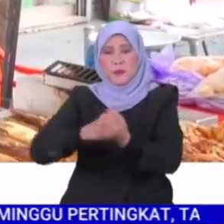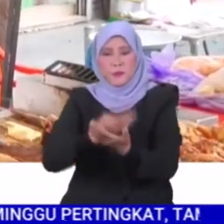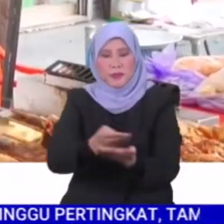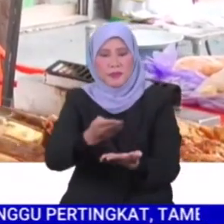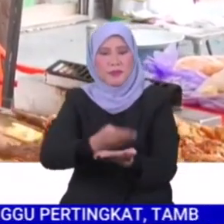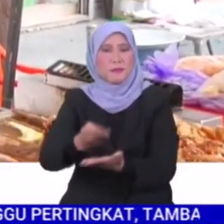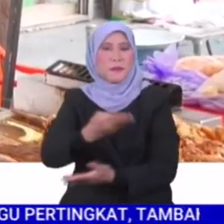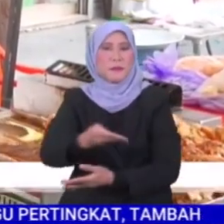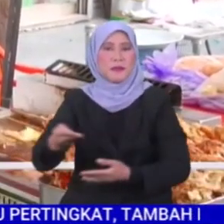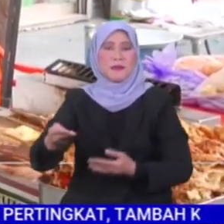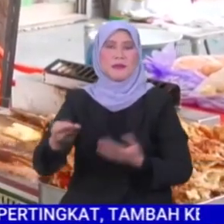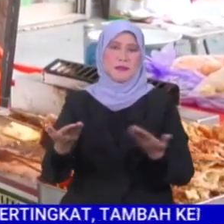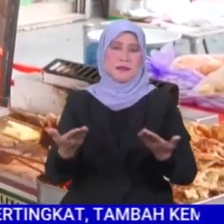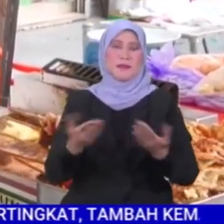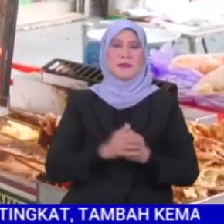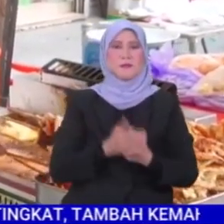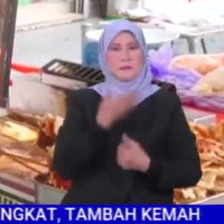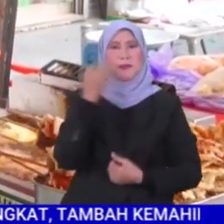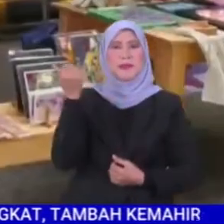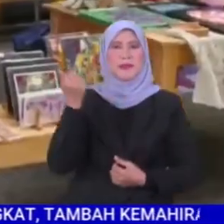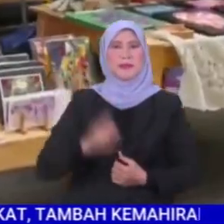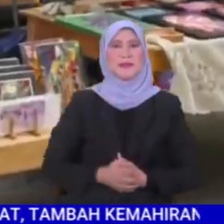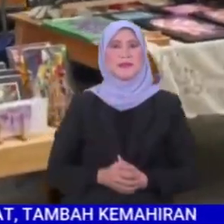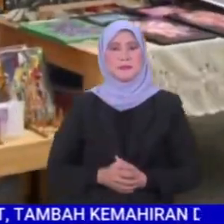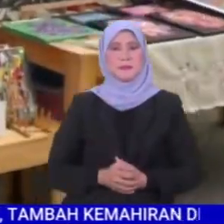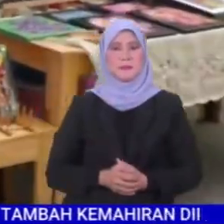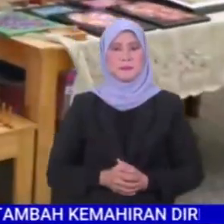sini. Lagi okey lah.